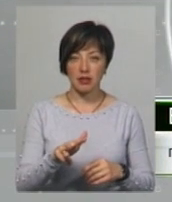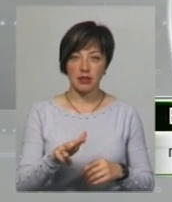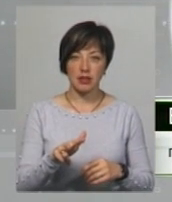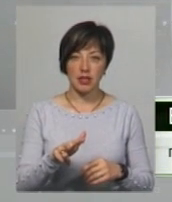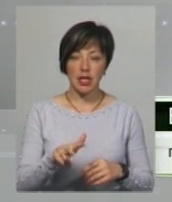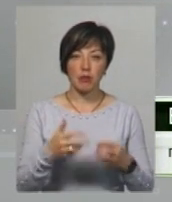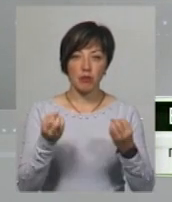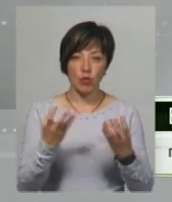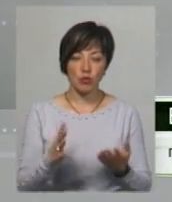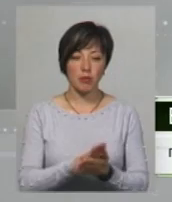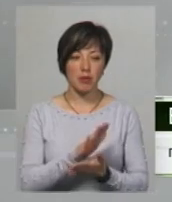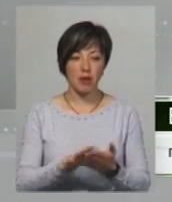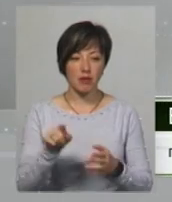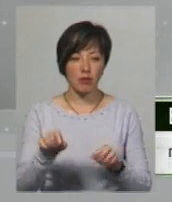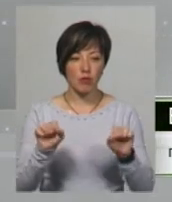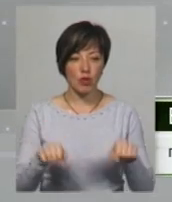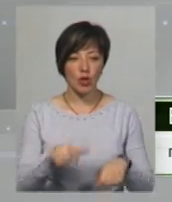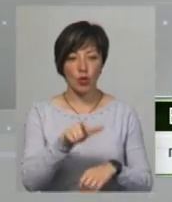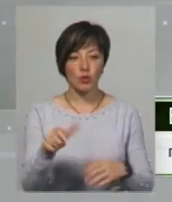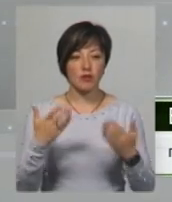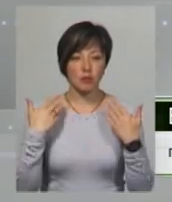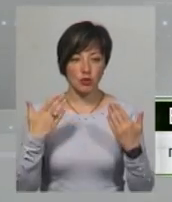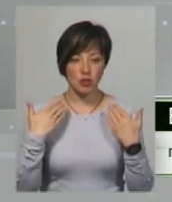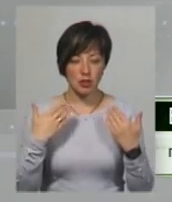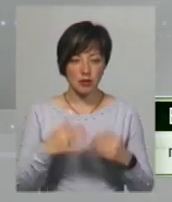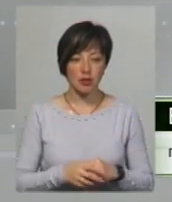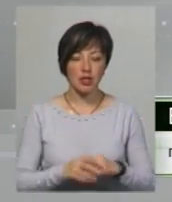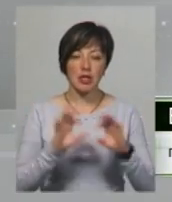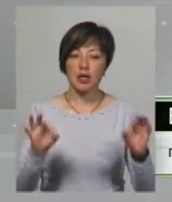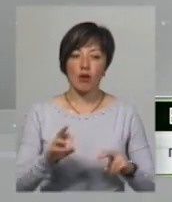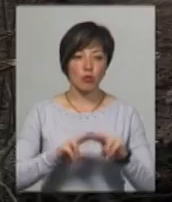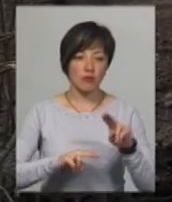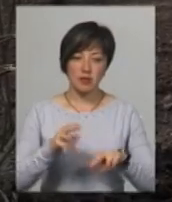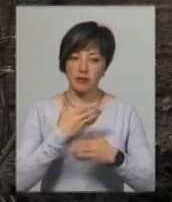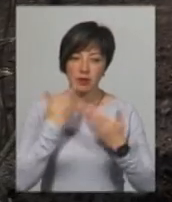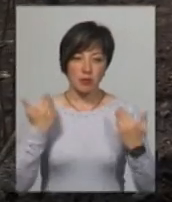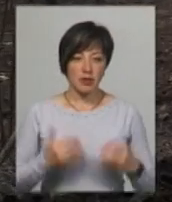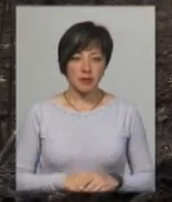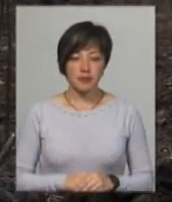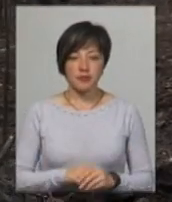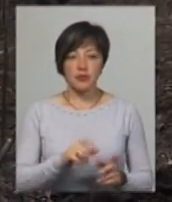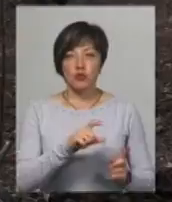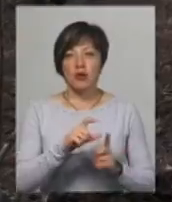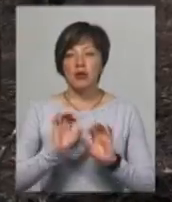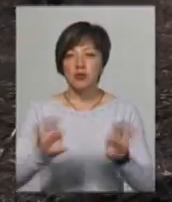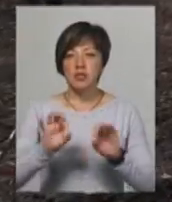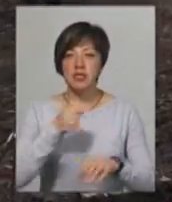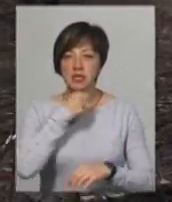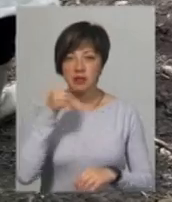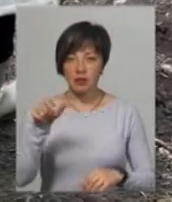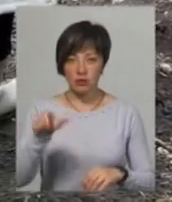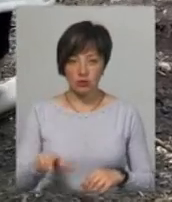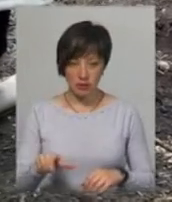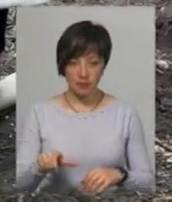Я просто прибрав так, щоб могли люди віддихнути. Ніякого будівництва нема. За словами старости Рудковецького старостинського